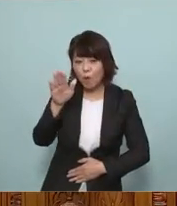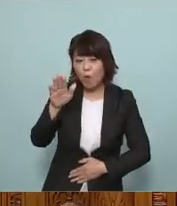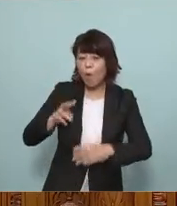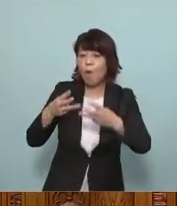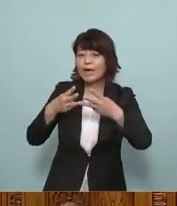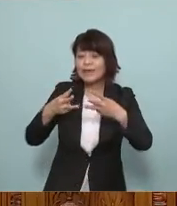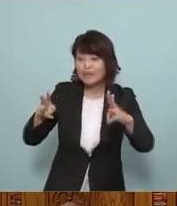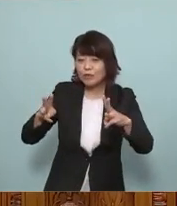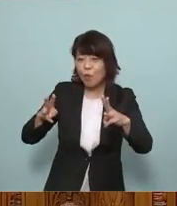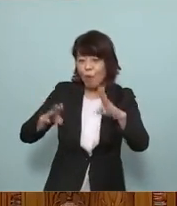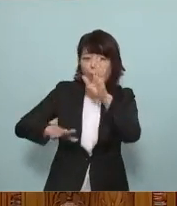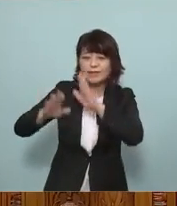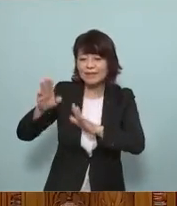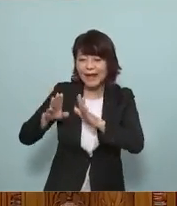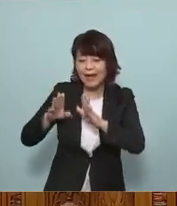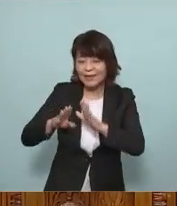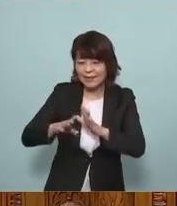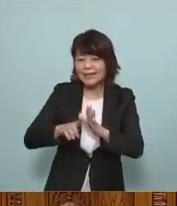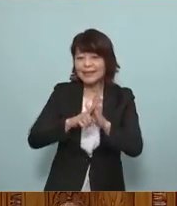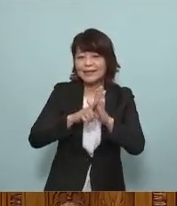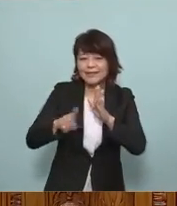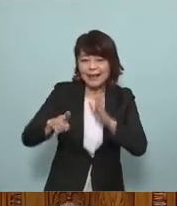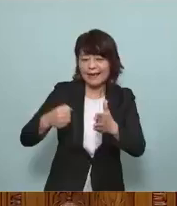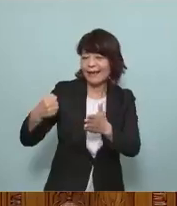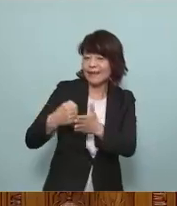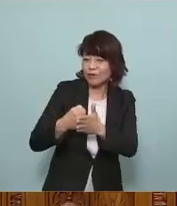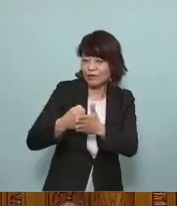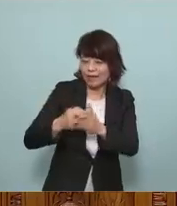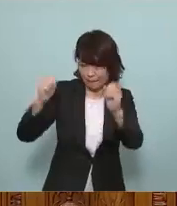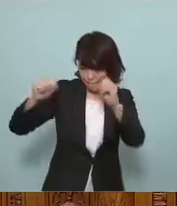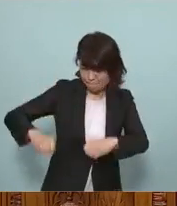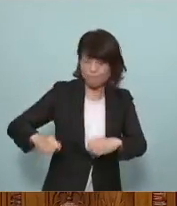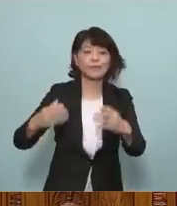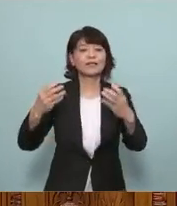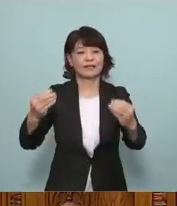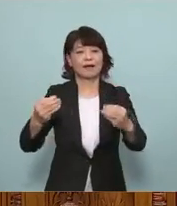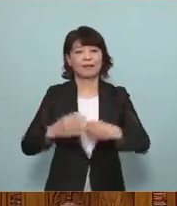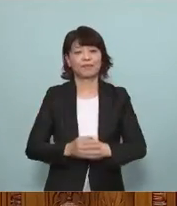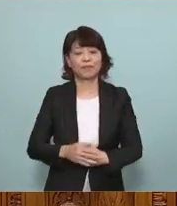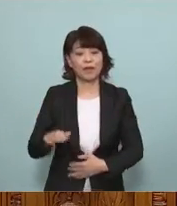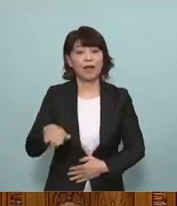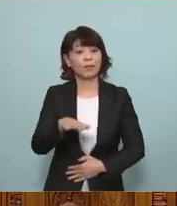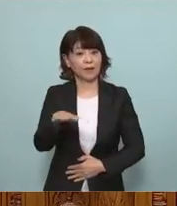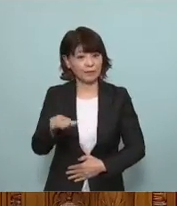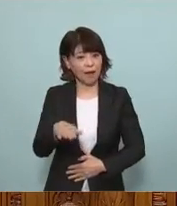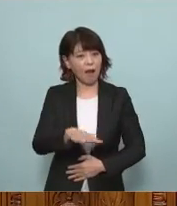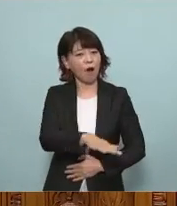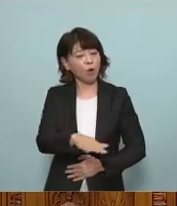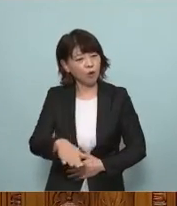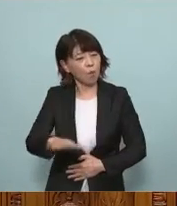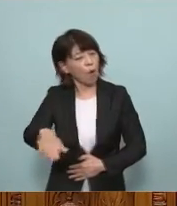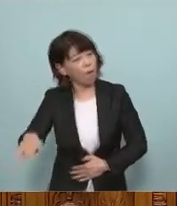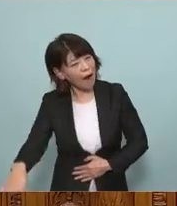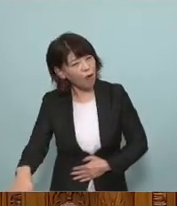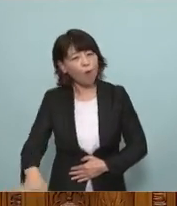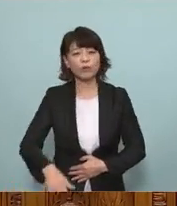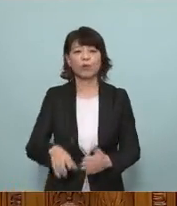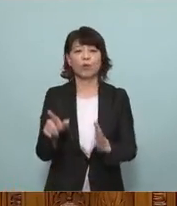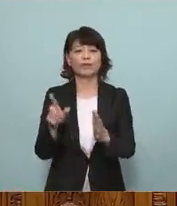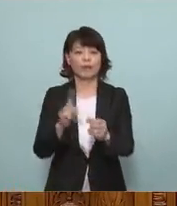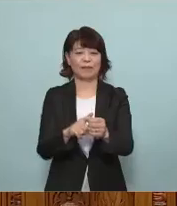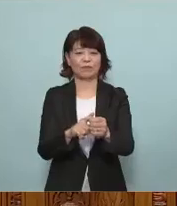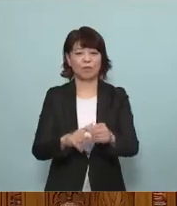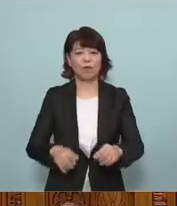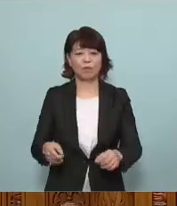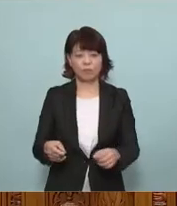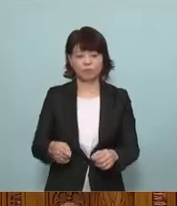態宣言決議が可決されました。皆さん、子や孫の世代のためにも、共にこの